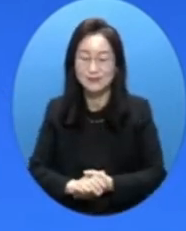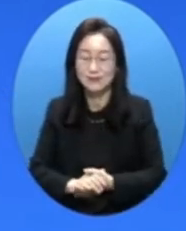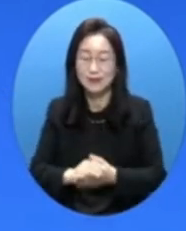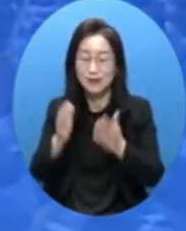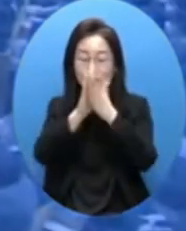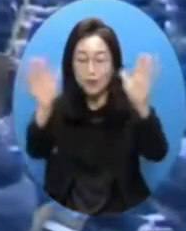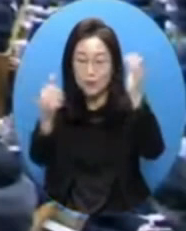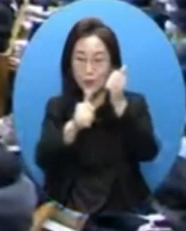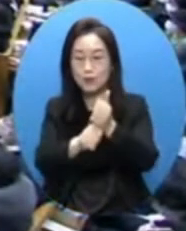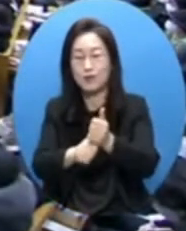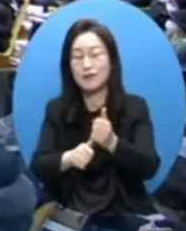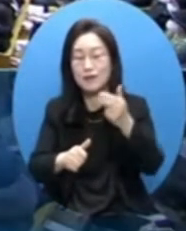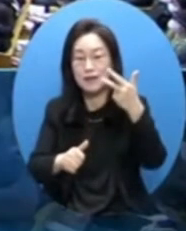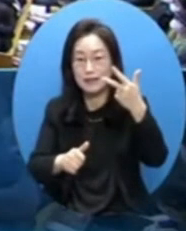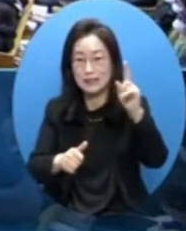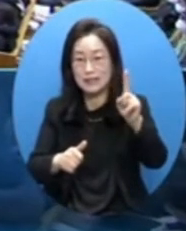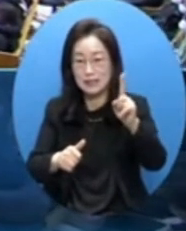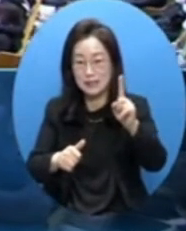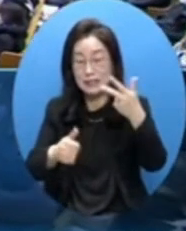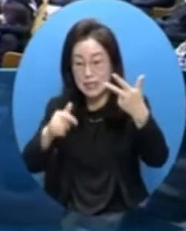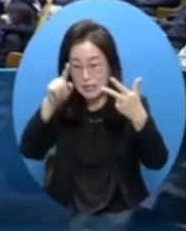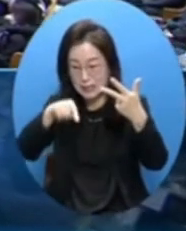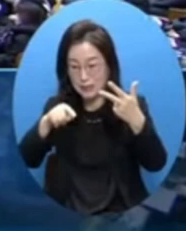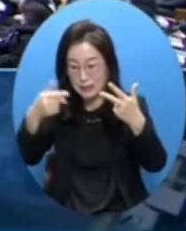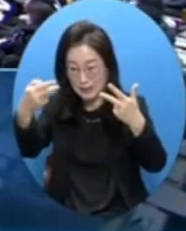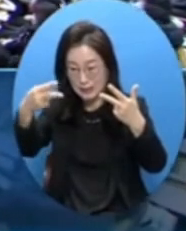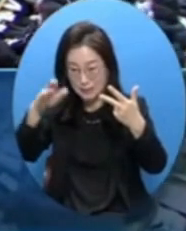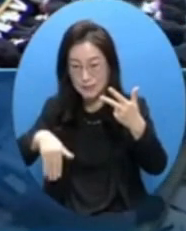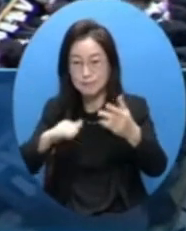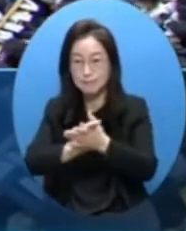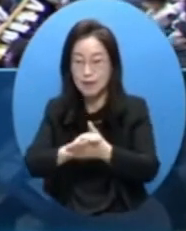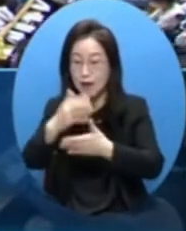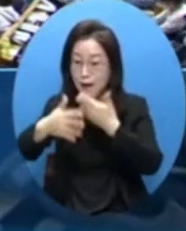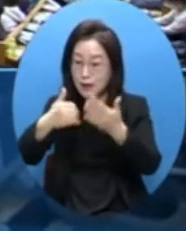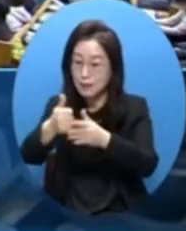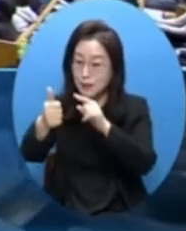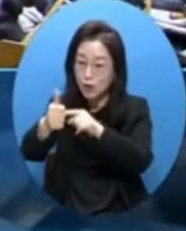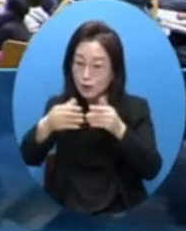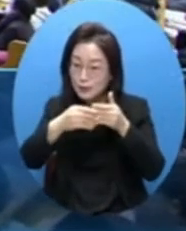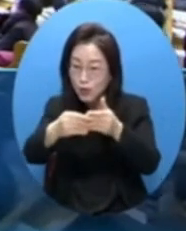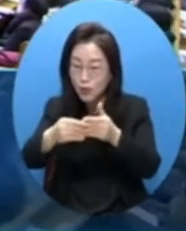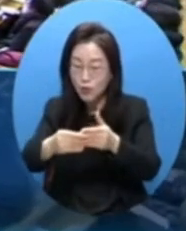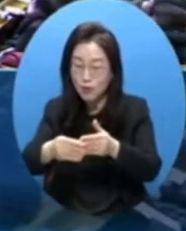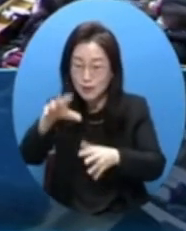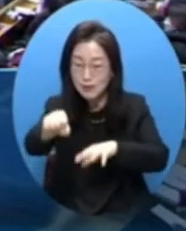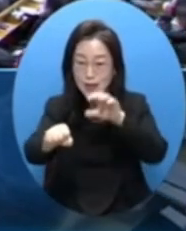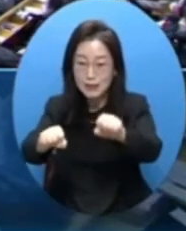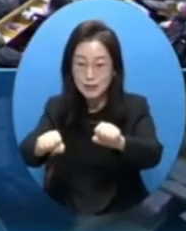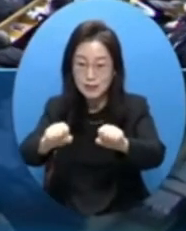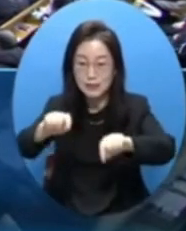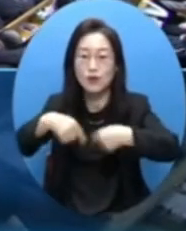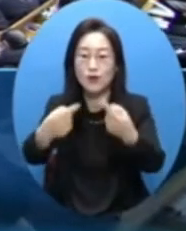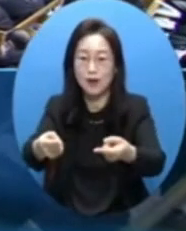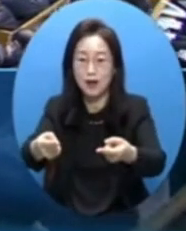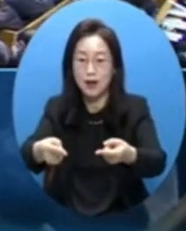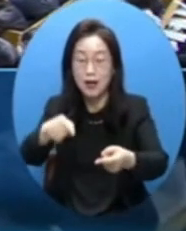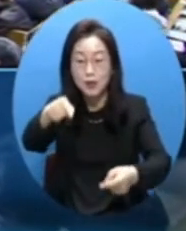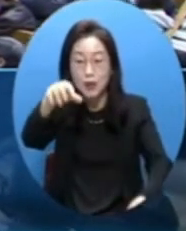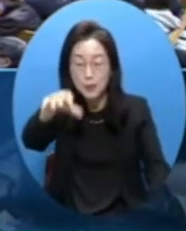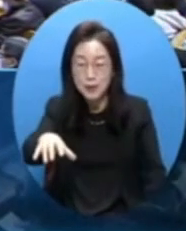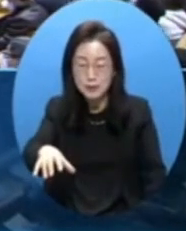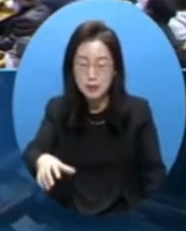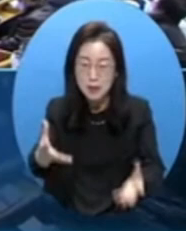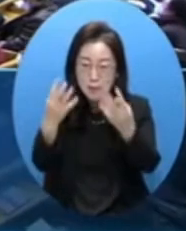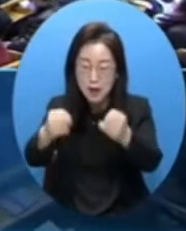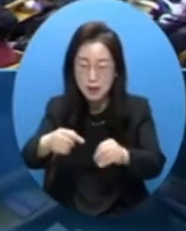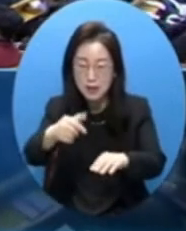여호사서 7장 1절 2절은 설명합니다. 내 하나님 여호와께서 너를 인도하사 내가 가서 차지할 땅으로 들이시고 내 앞에서 여러 민족